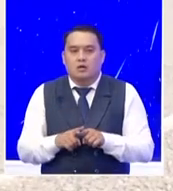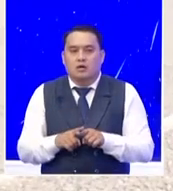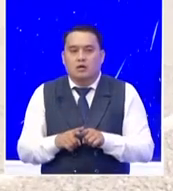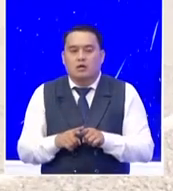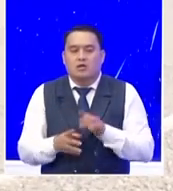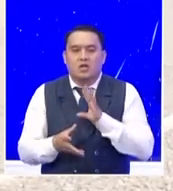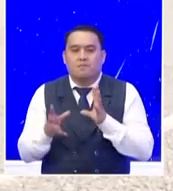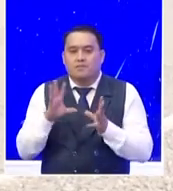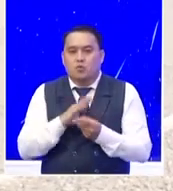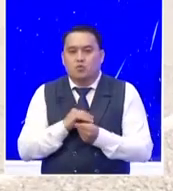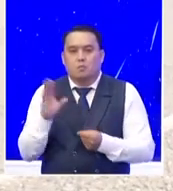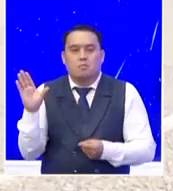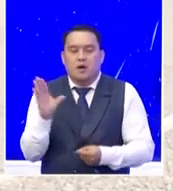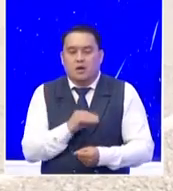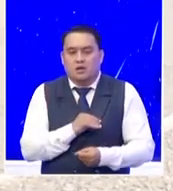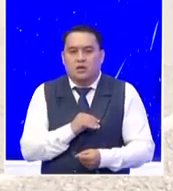қорытындысының түгелі